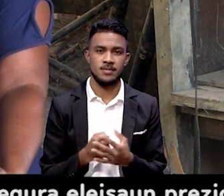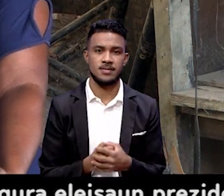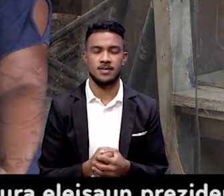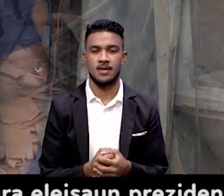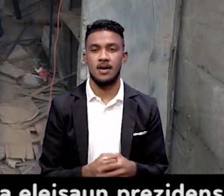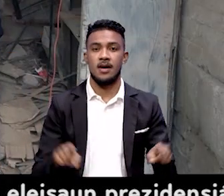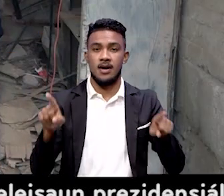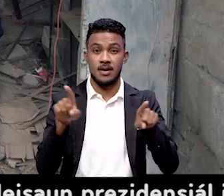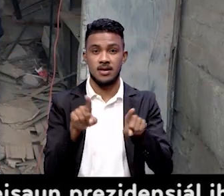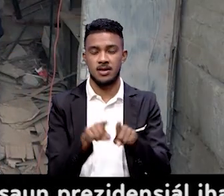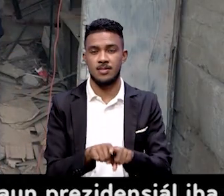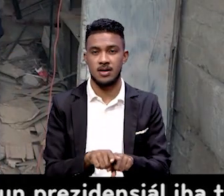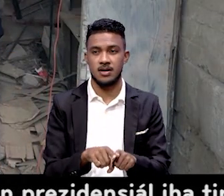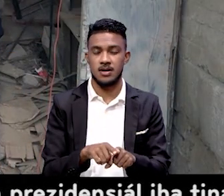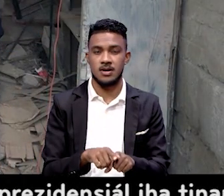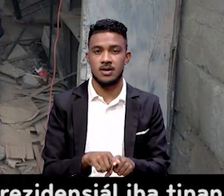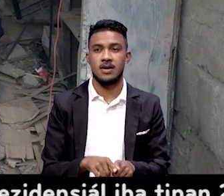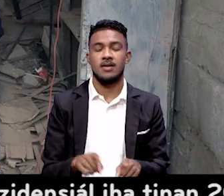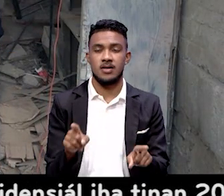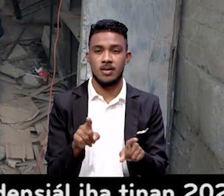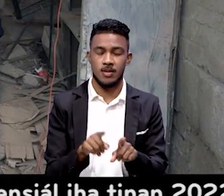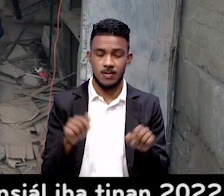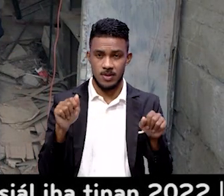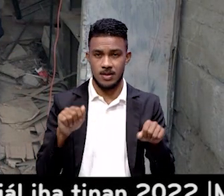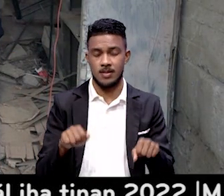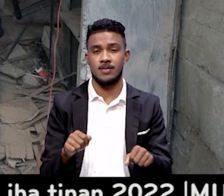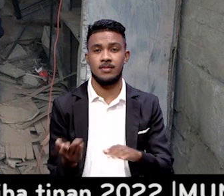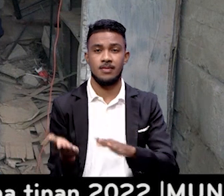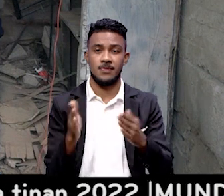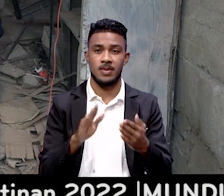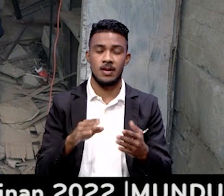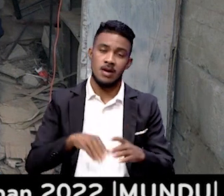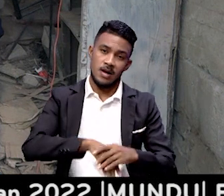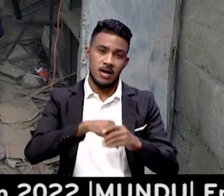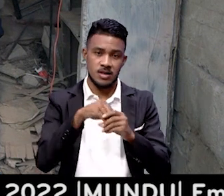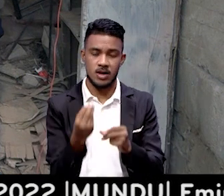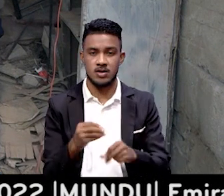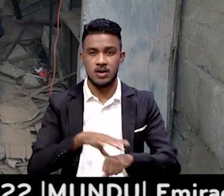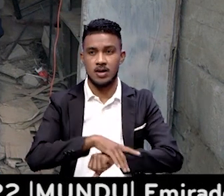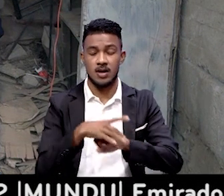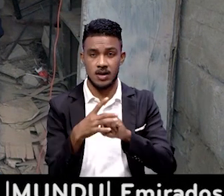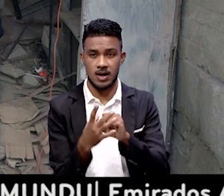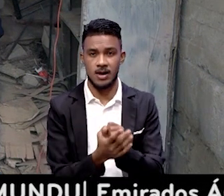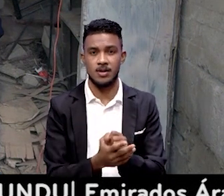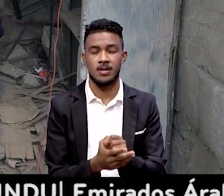Memakan sakal, saite abah hit, saite mana mungkin finishku. Oh, hit saite mana mungkin finishku tu